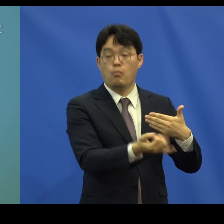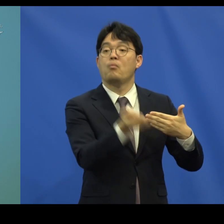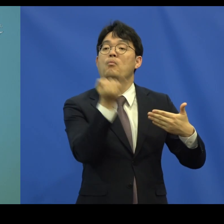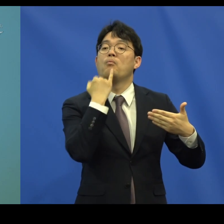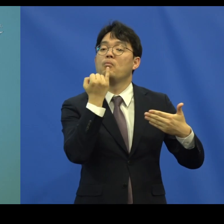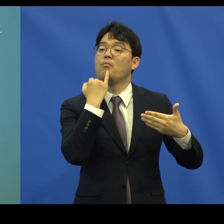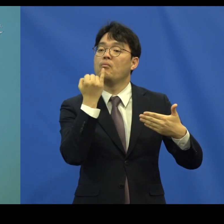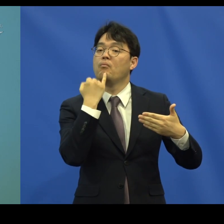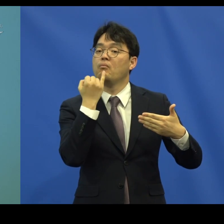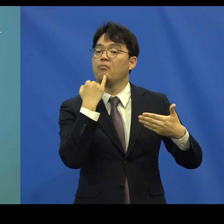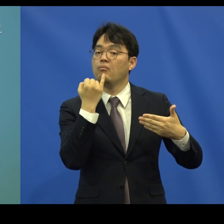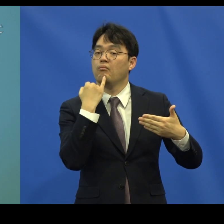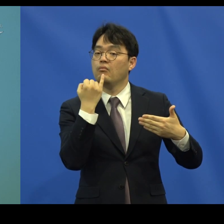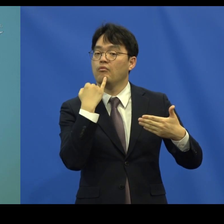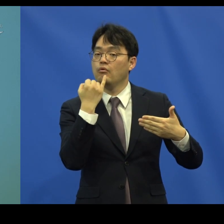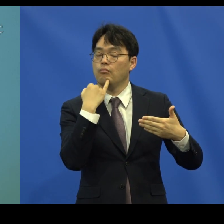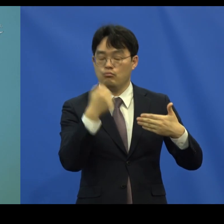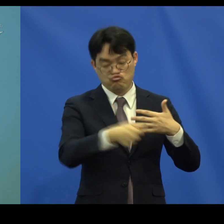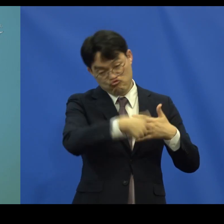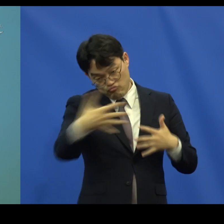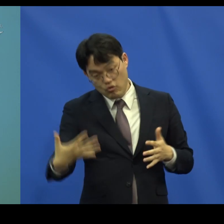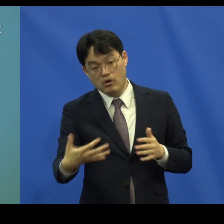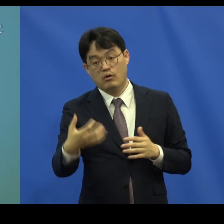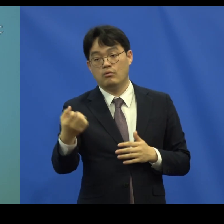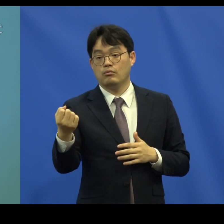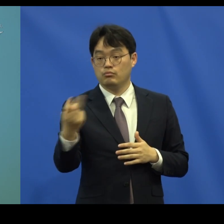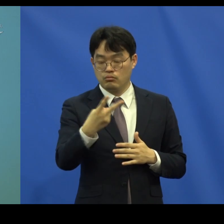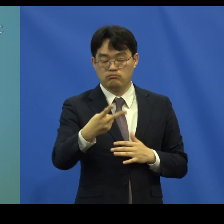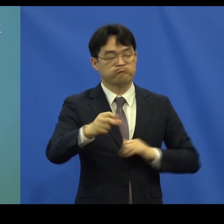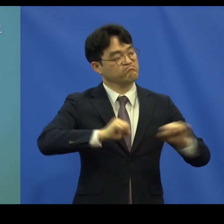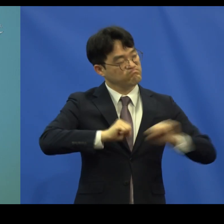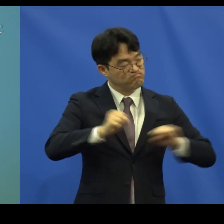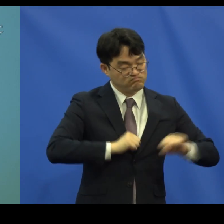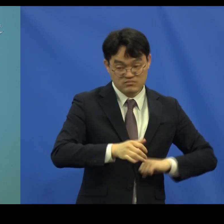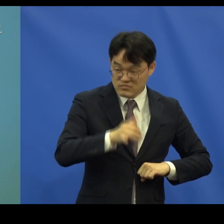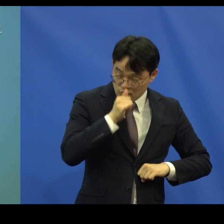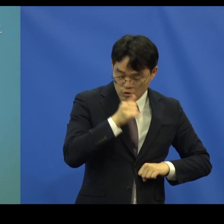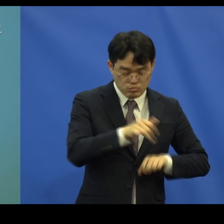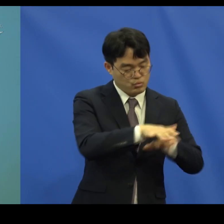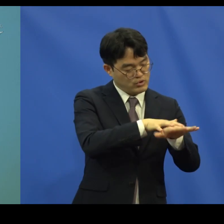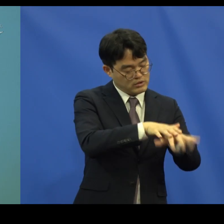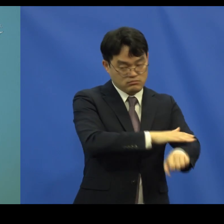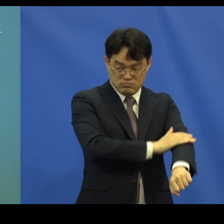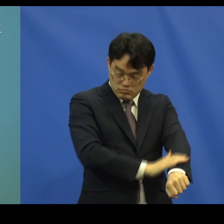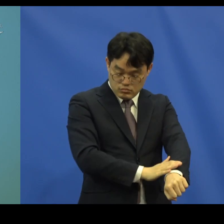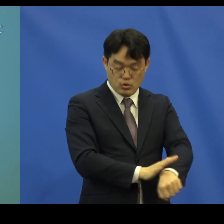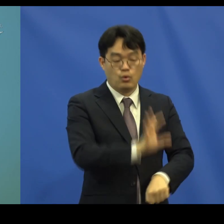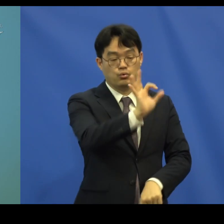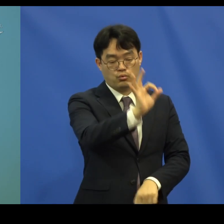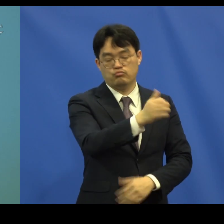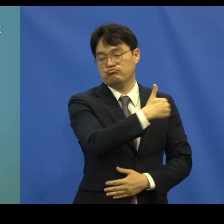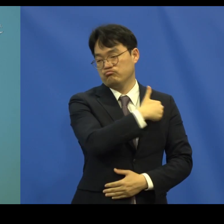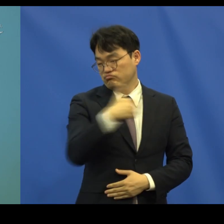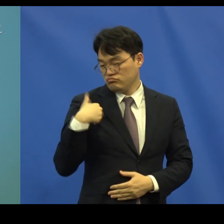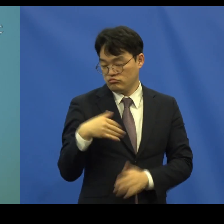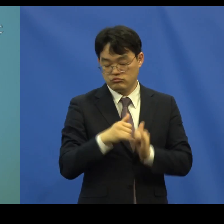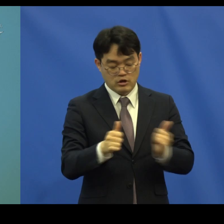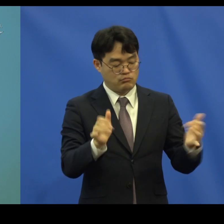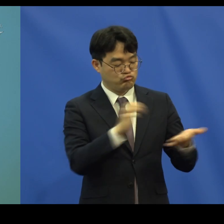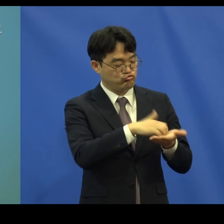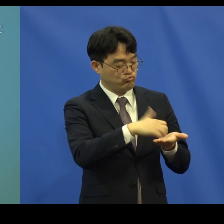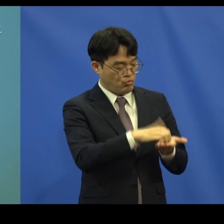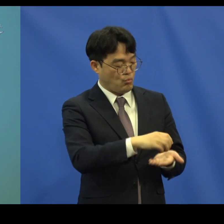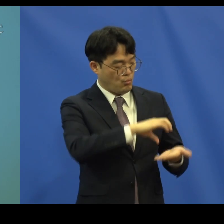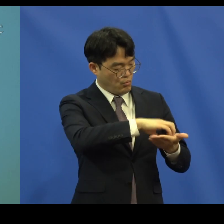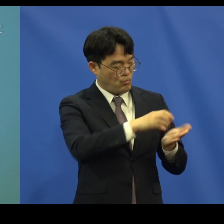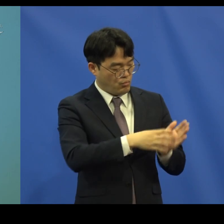하고 뭐 할 거 다 하고 또 건물도 좋고 조직도 있고 재정력도 탄탄하고 사람도 모여 있고